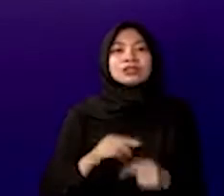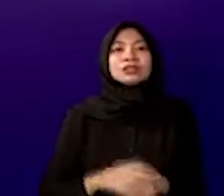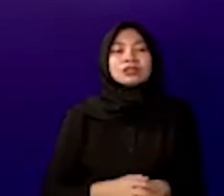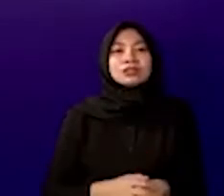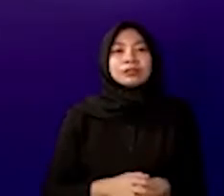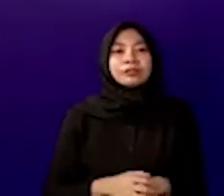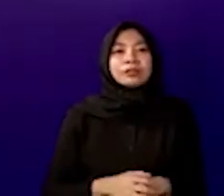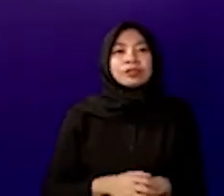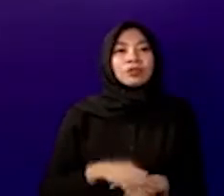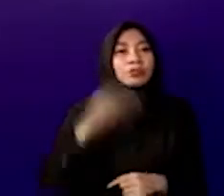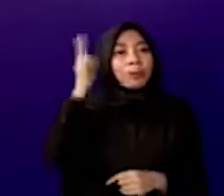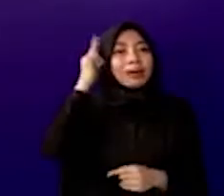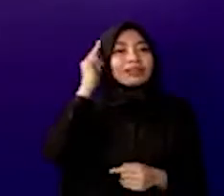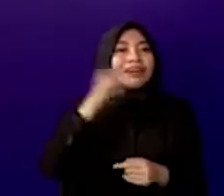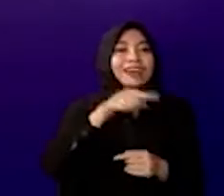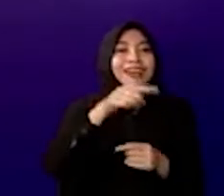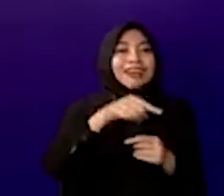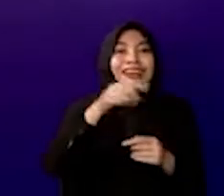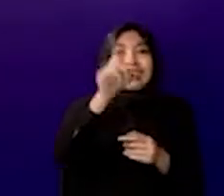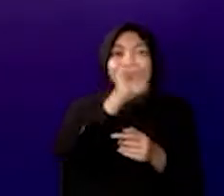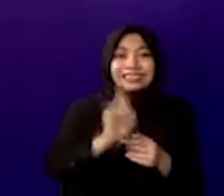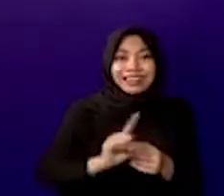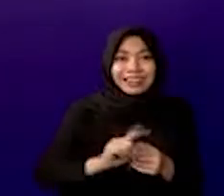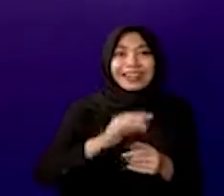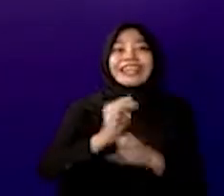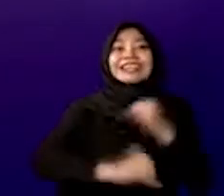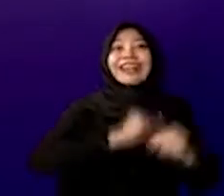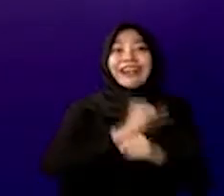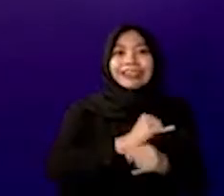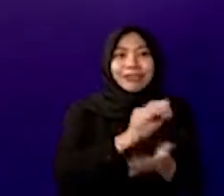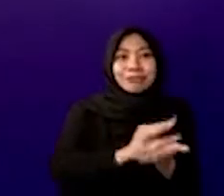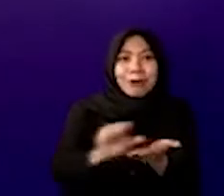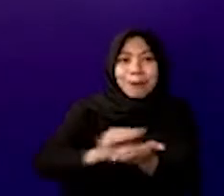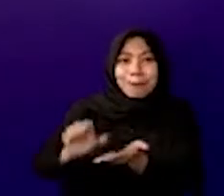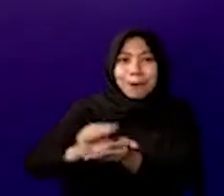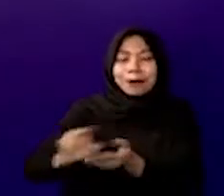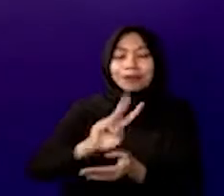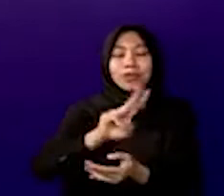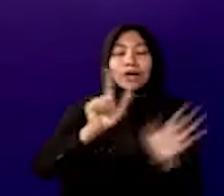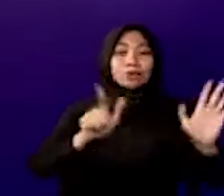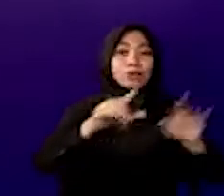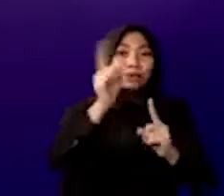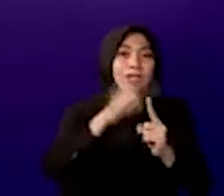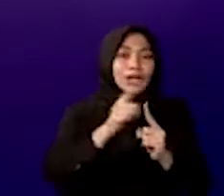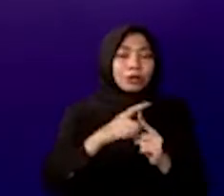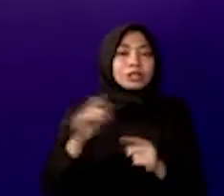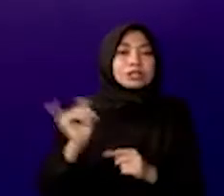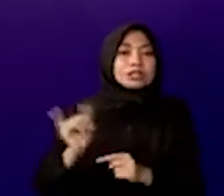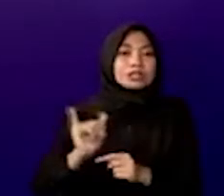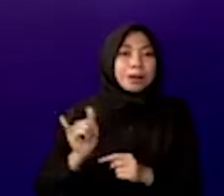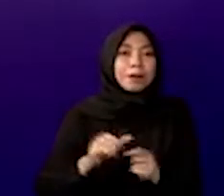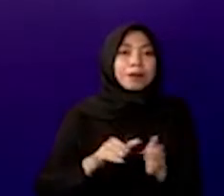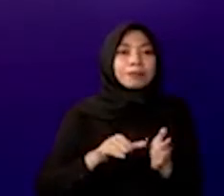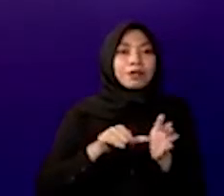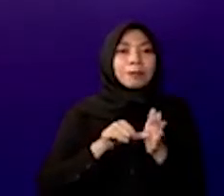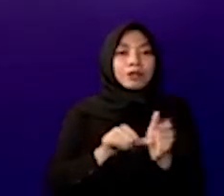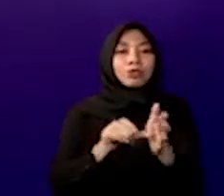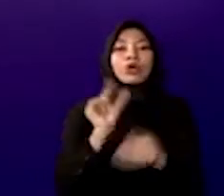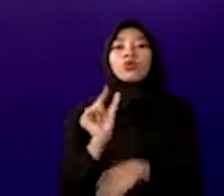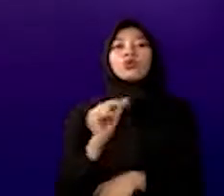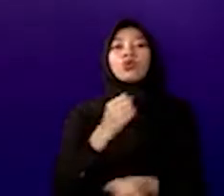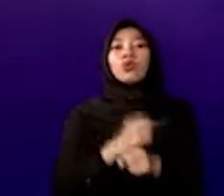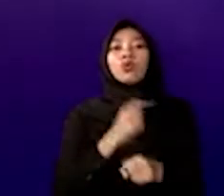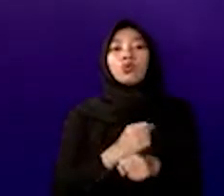subsidi kuota internet itu 6,7 triliun dan kemudian juga bantuan tunai guru